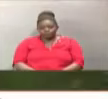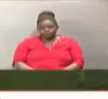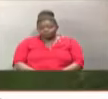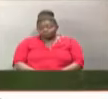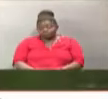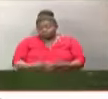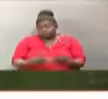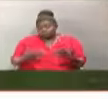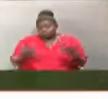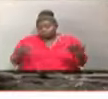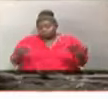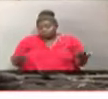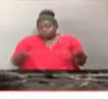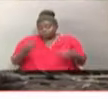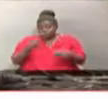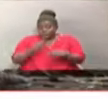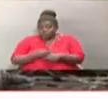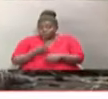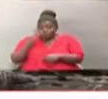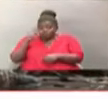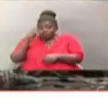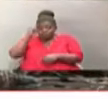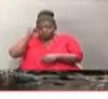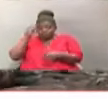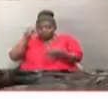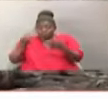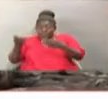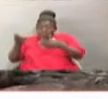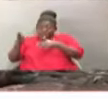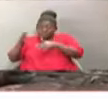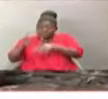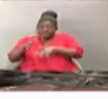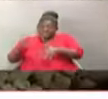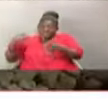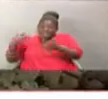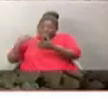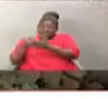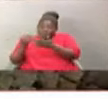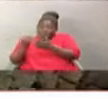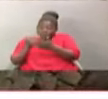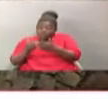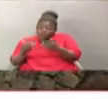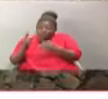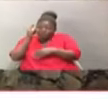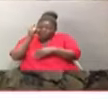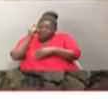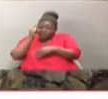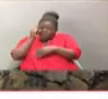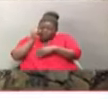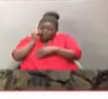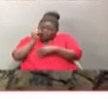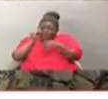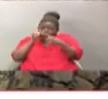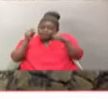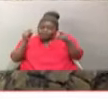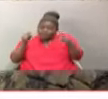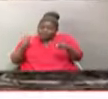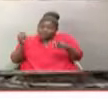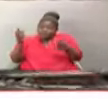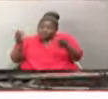Zino nno bw'oziraba walirowooza nti zaafa dda, kuba yeebaka amaaso n'ezibiriza n'olukono